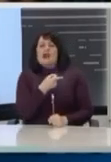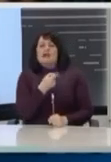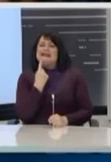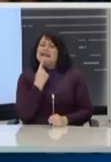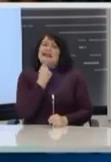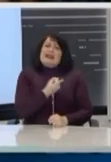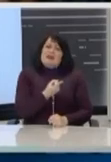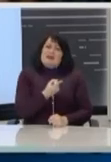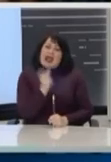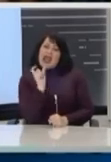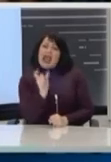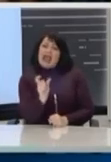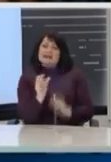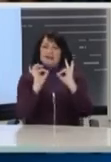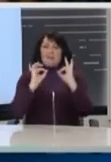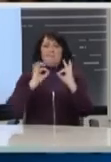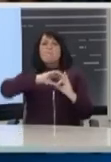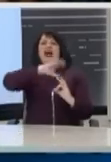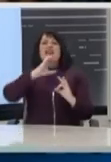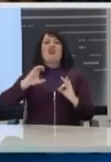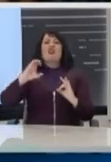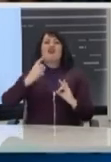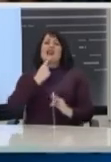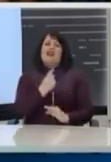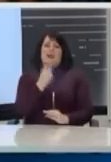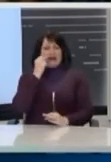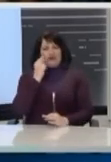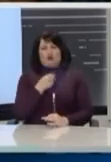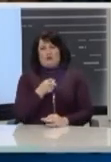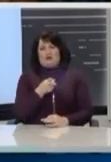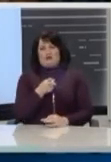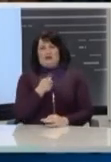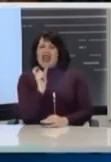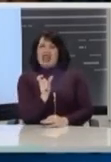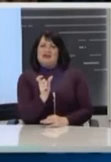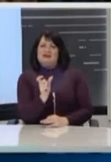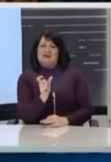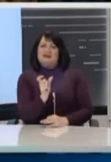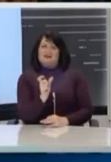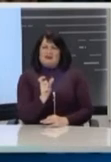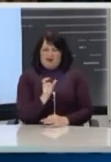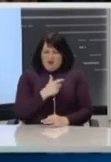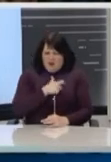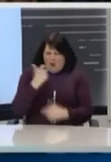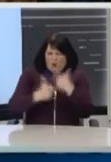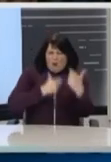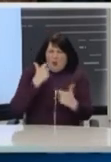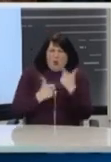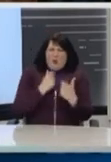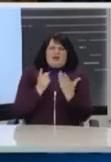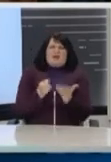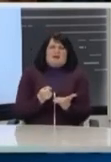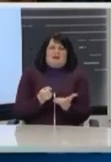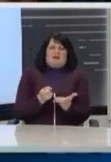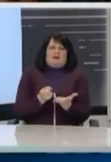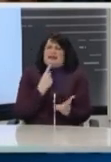αποκάλεσε τα Σκόπια Μακεδονία. Και όταν εδέχθη την κατακραυγή ενός σημαντικού